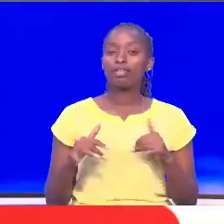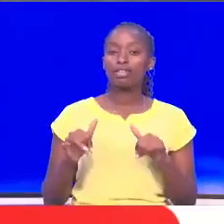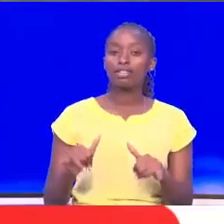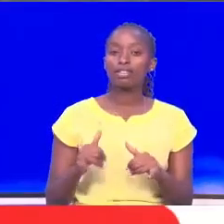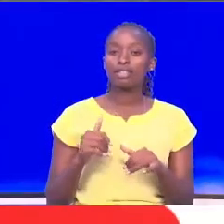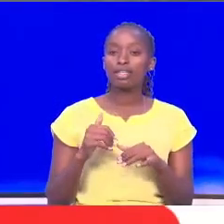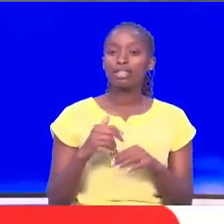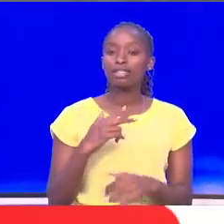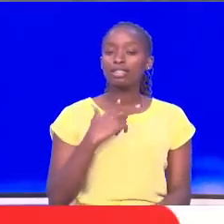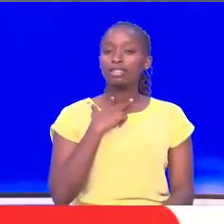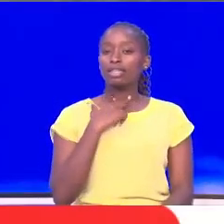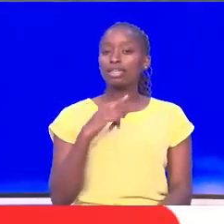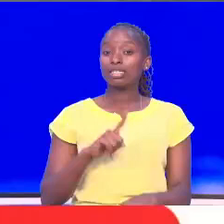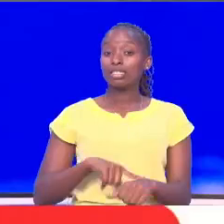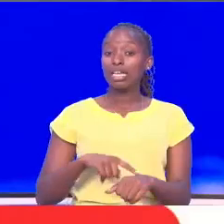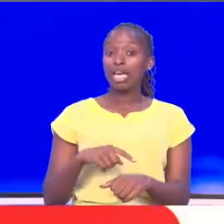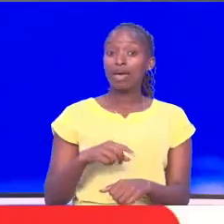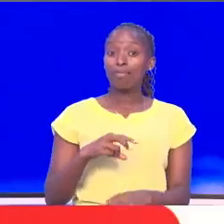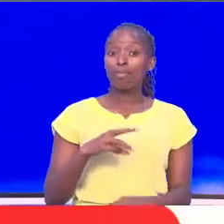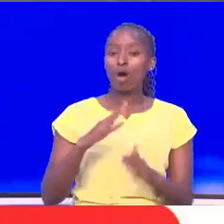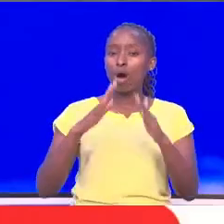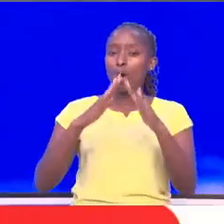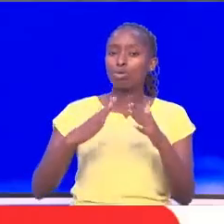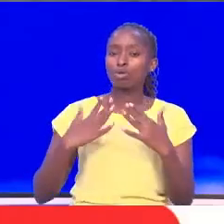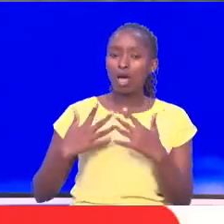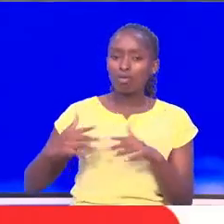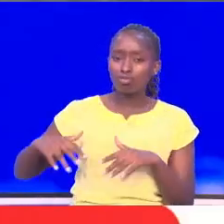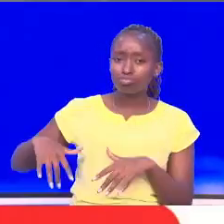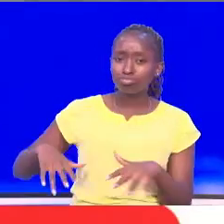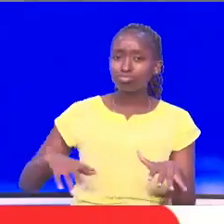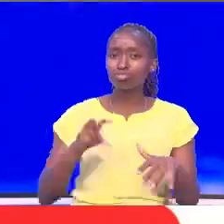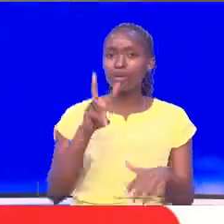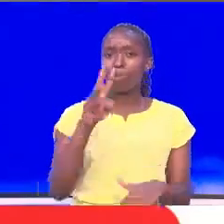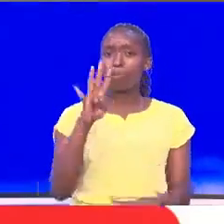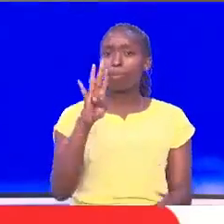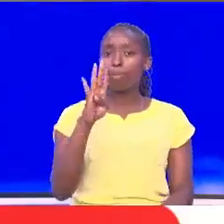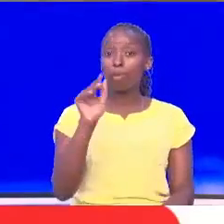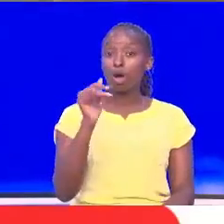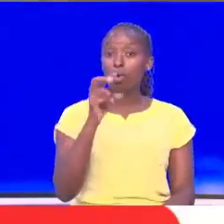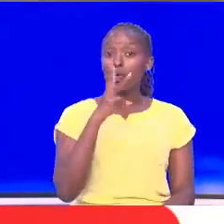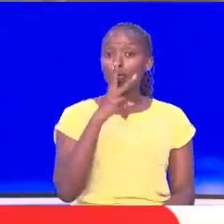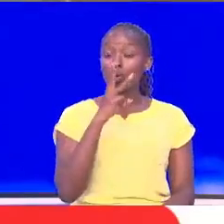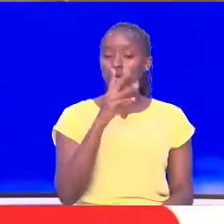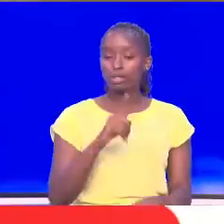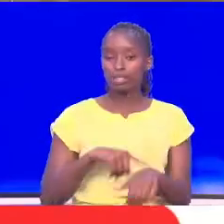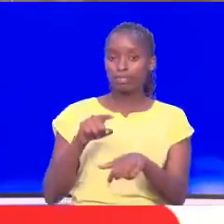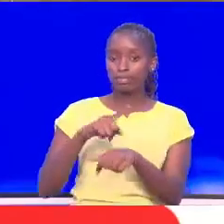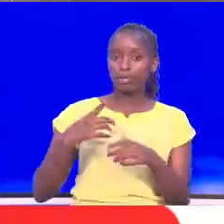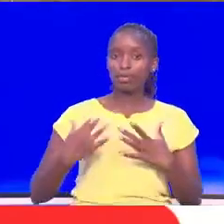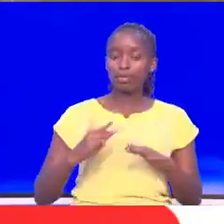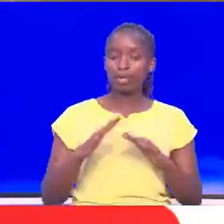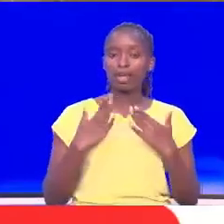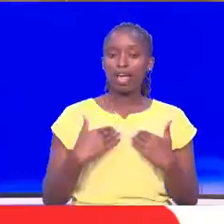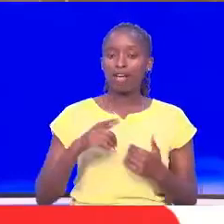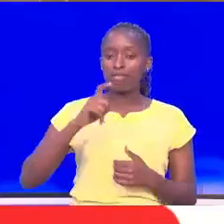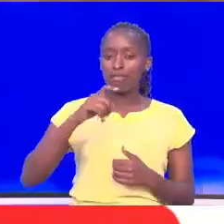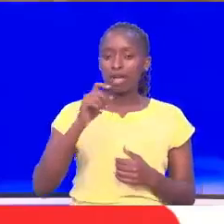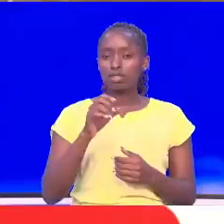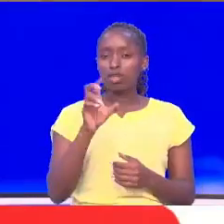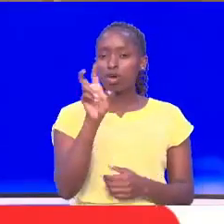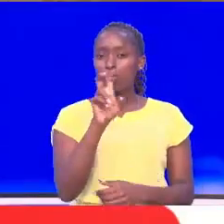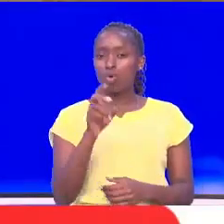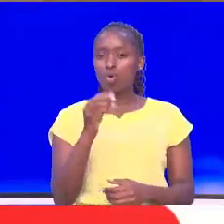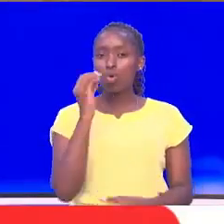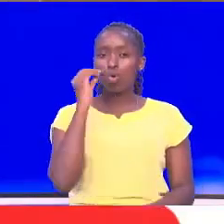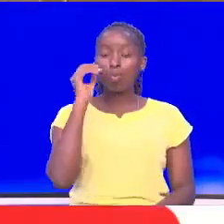Vijiji hivi mtazamaji vimesalia mahame huku nyumba zikisombwa na maji, wakazi wakilazimika kutafuta mahala badala pa kujisitiri na mvua inayoendelea kunya